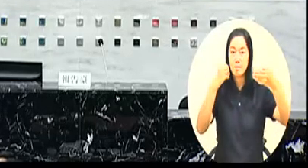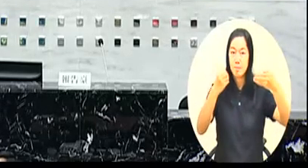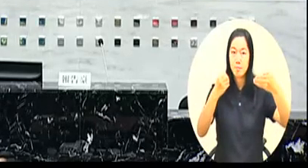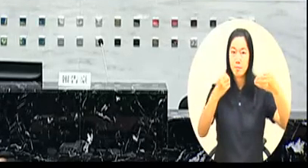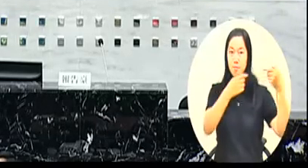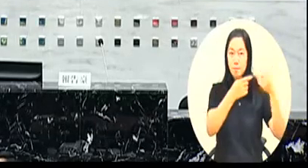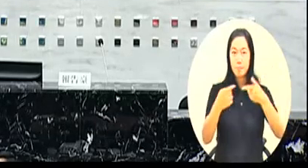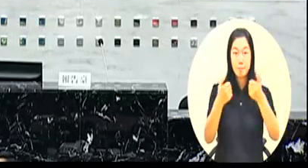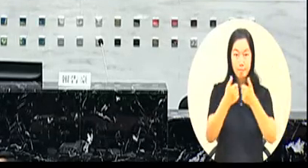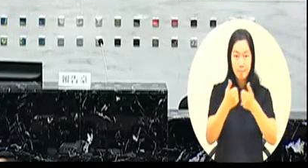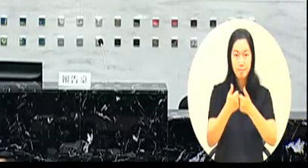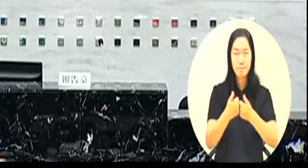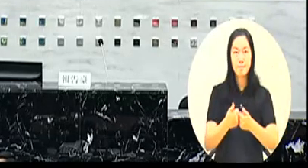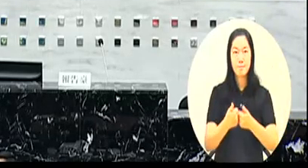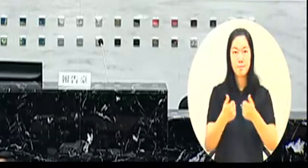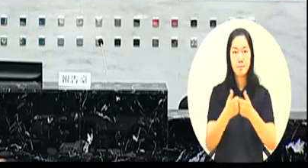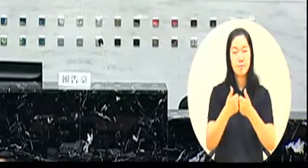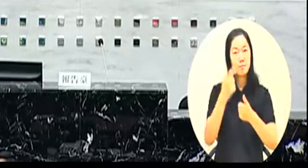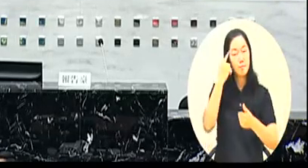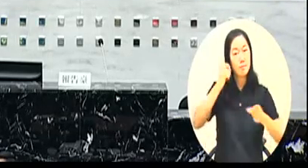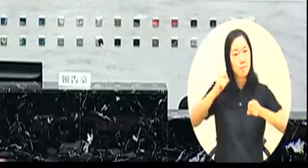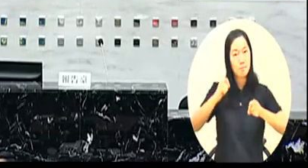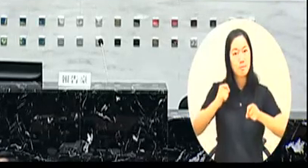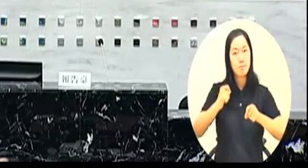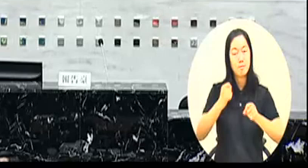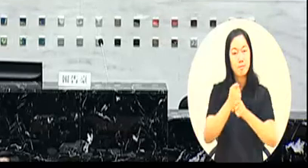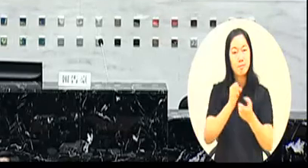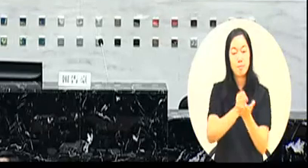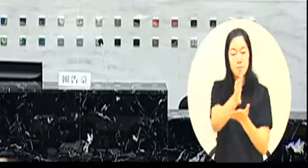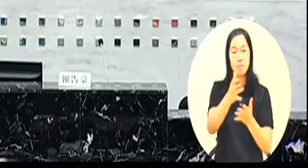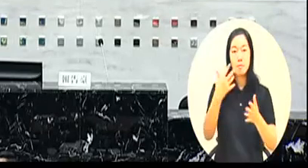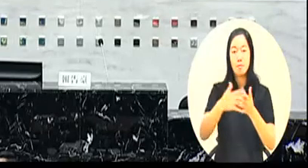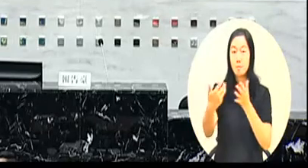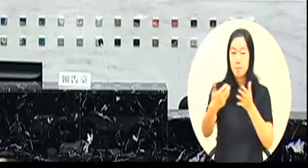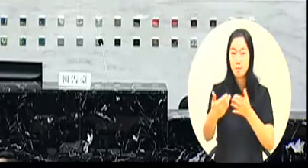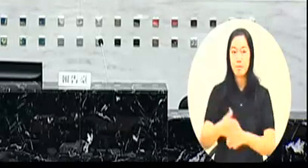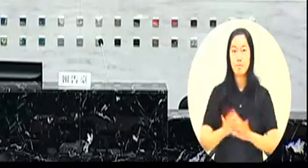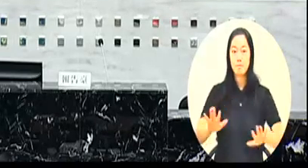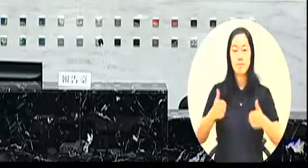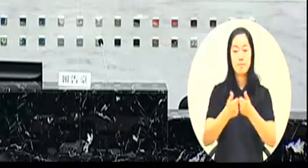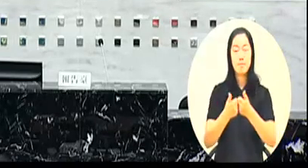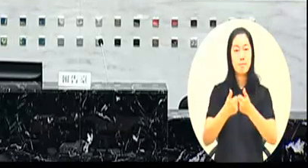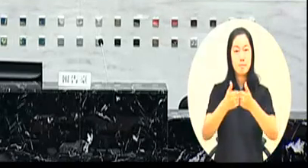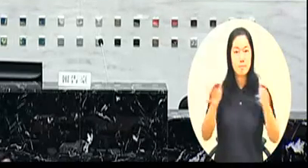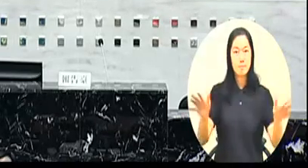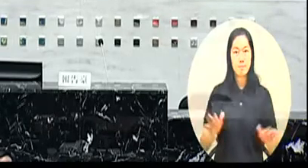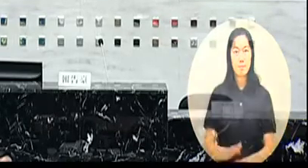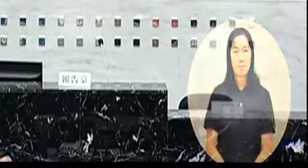续进行都市计划委员会业务报告与执行。散会。